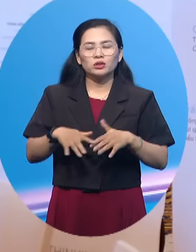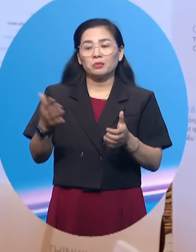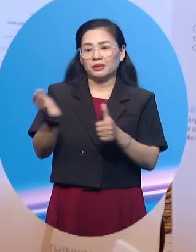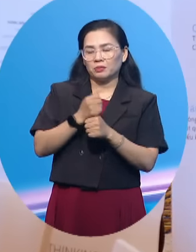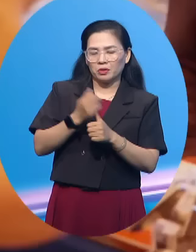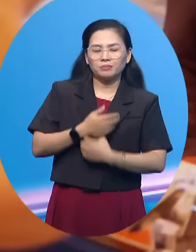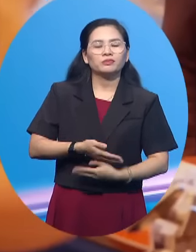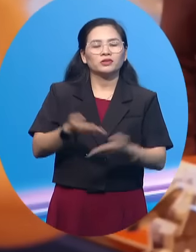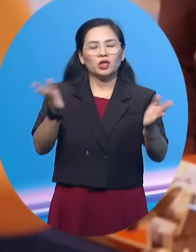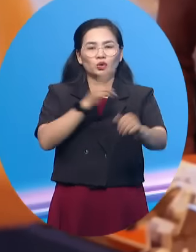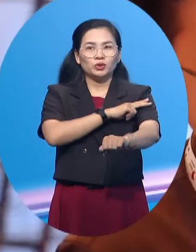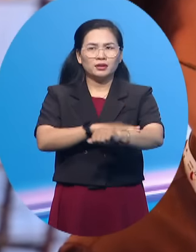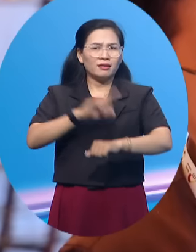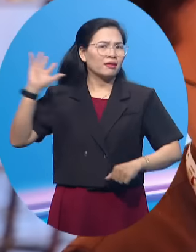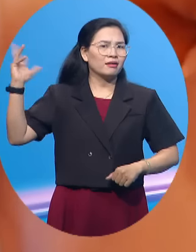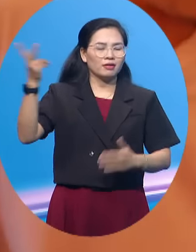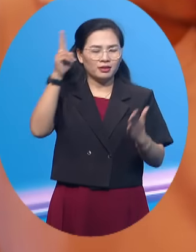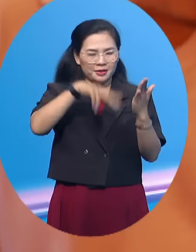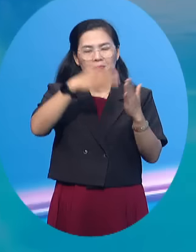các chuyên gia trên toàn thế giới.